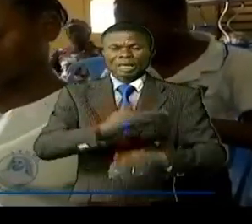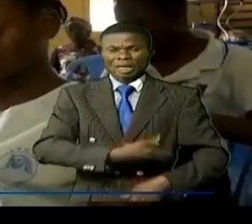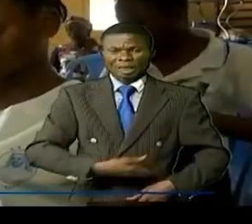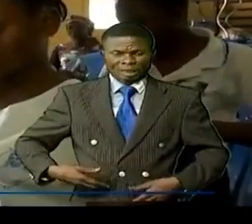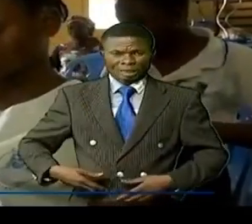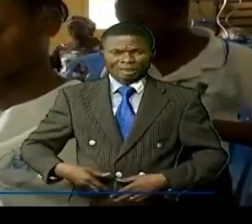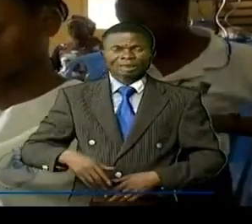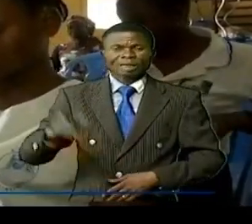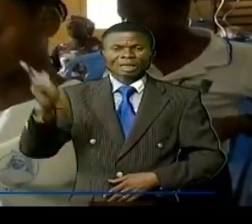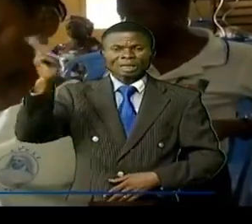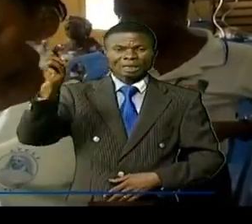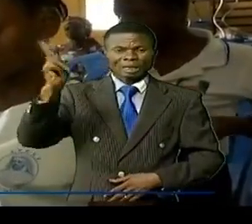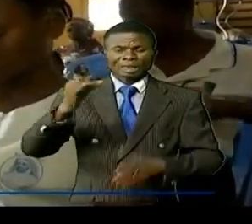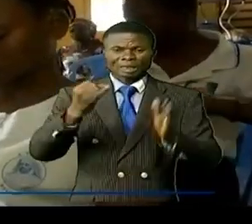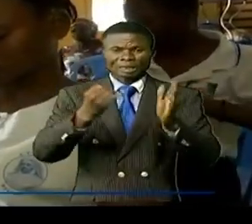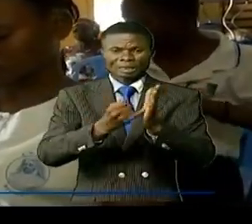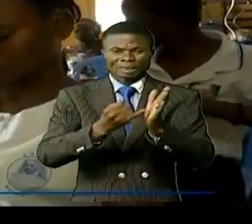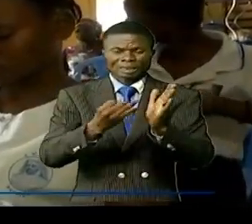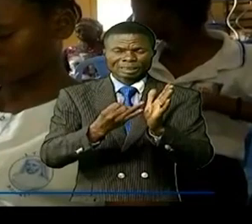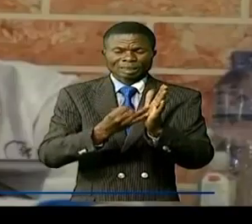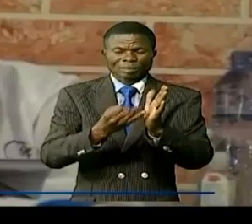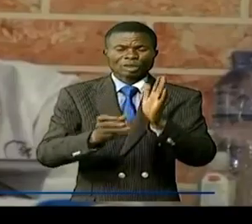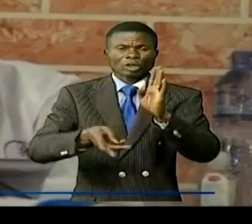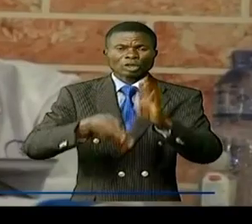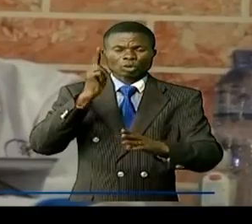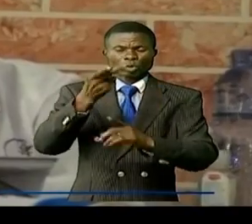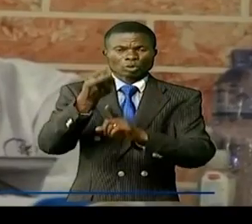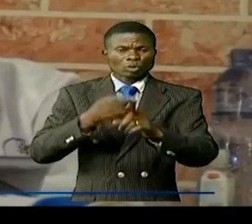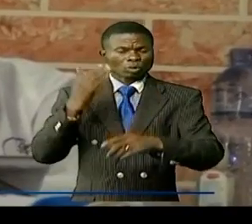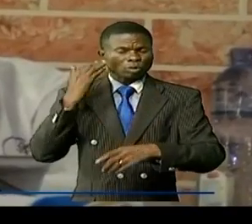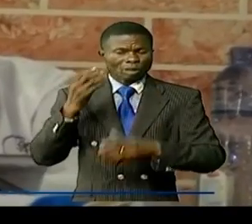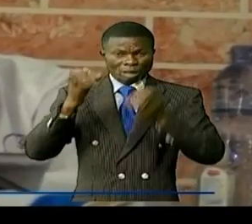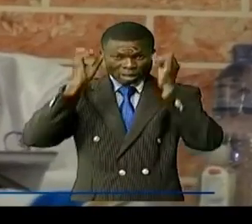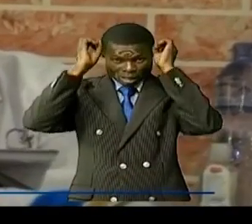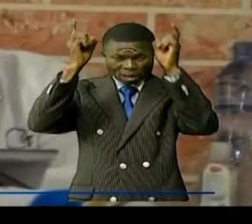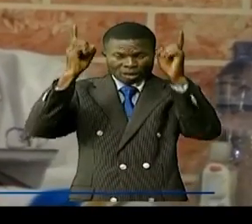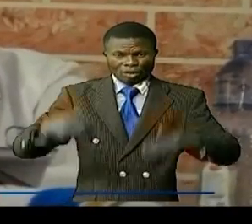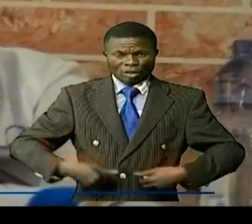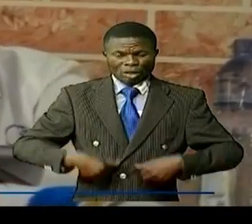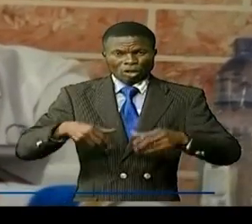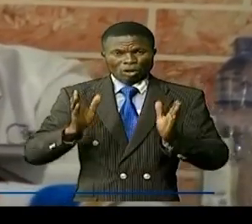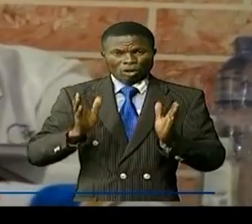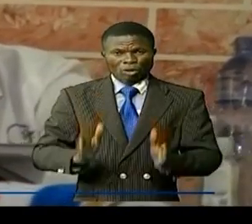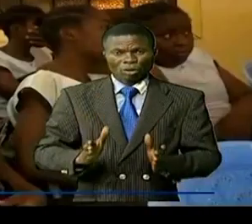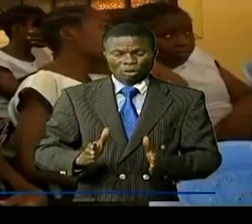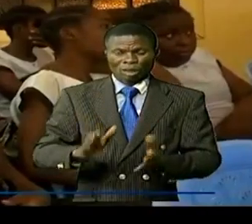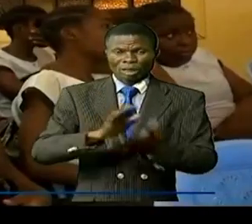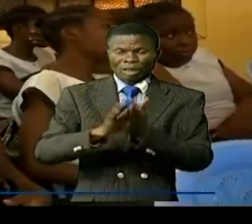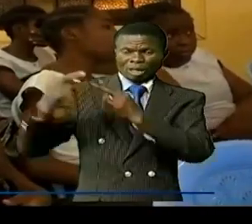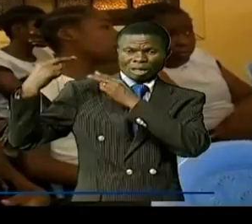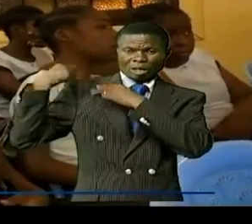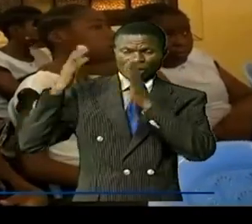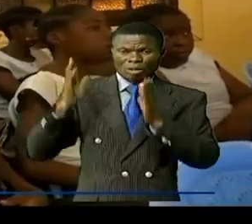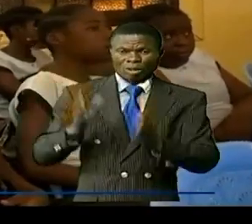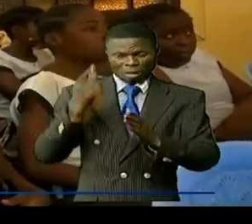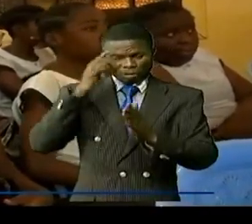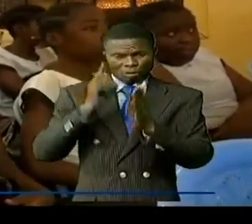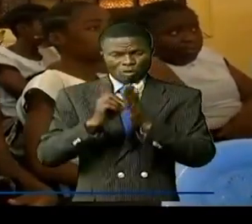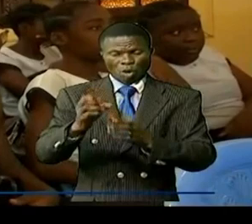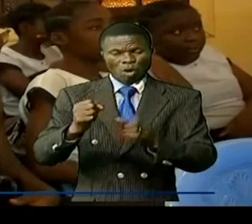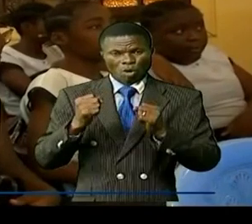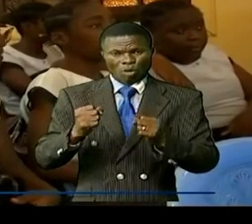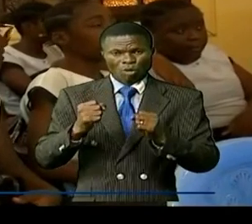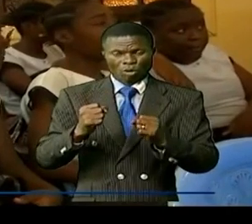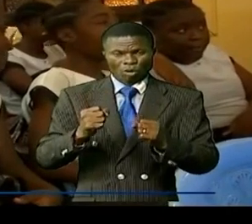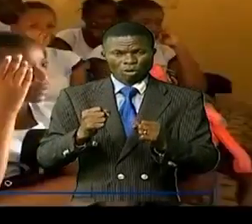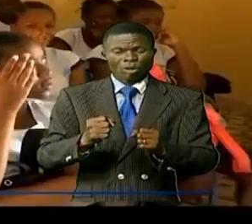le samedi 12 mars 2022. Le thème retenu est l'éducation de la jeune congolaise et son autonomisation pour le développement durable. La